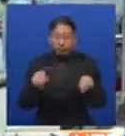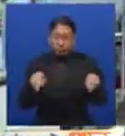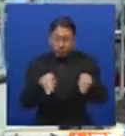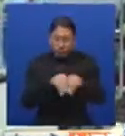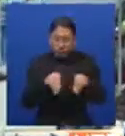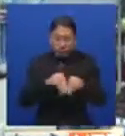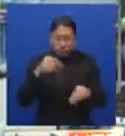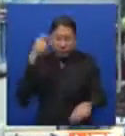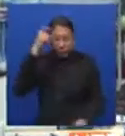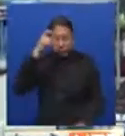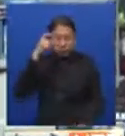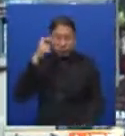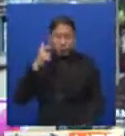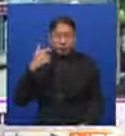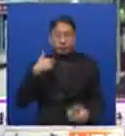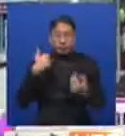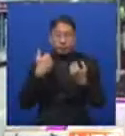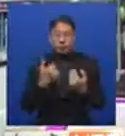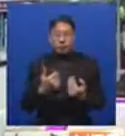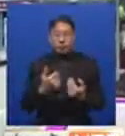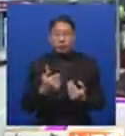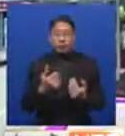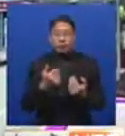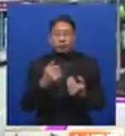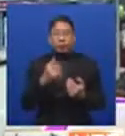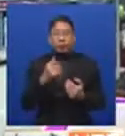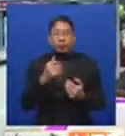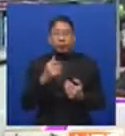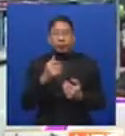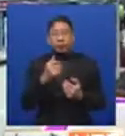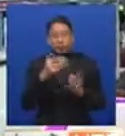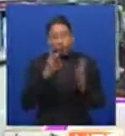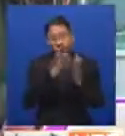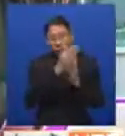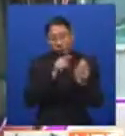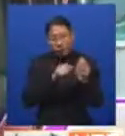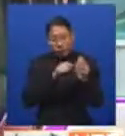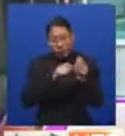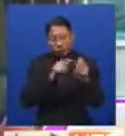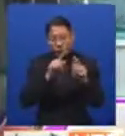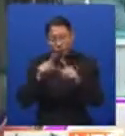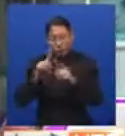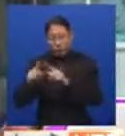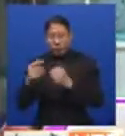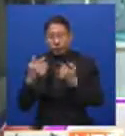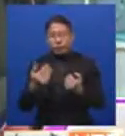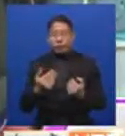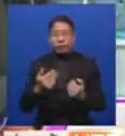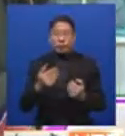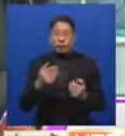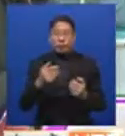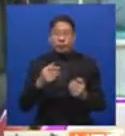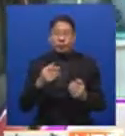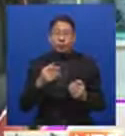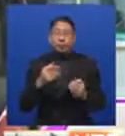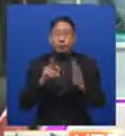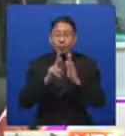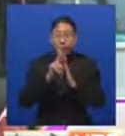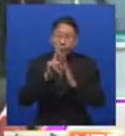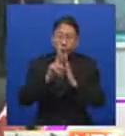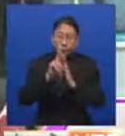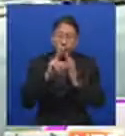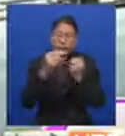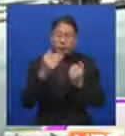ติดกับประเทศเมียนมาร์ตั้งแต่อำเภอแม่ฟ้าหลวงแม่จันแม่สายเชียงแสนรวมไปถึงเขตพื้นที่อำเภอเมืองเชียงราย